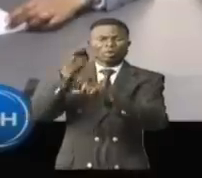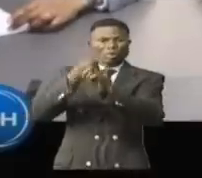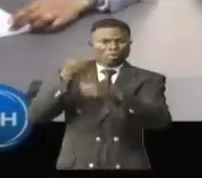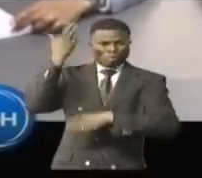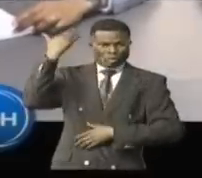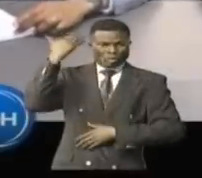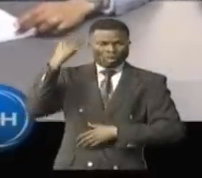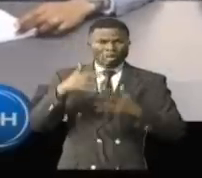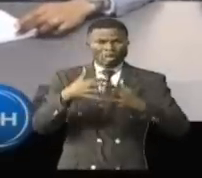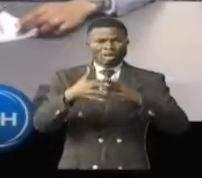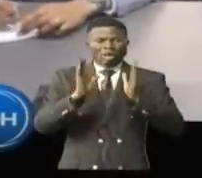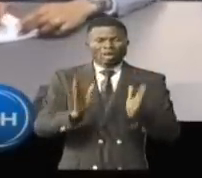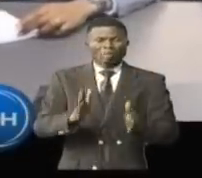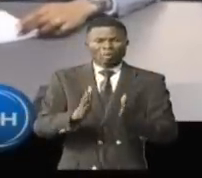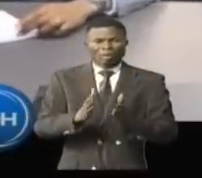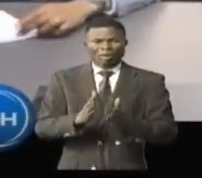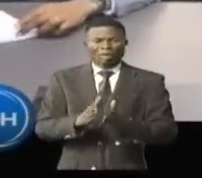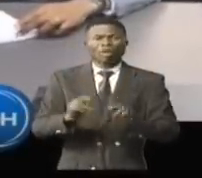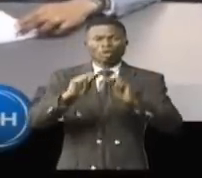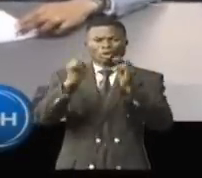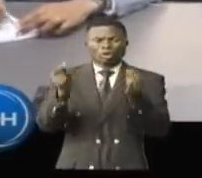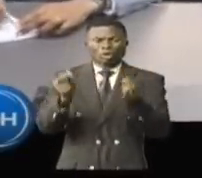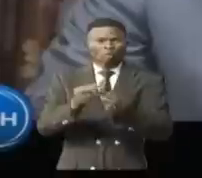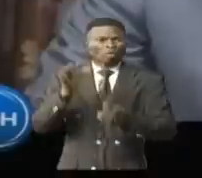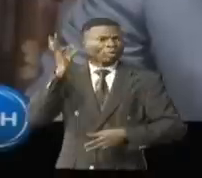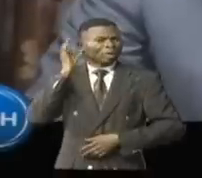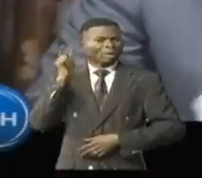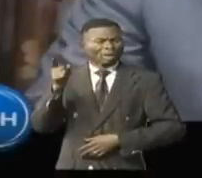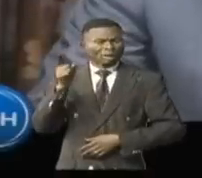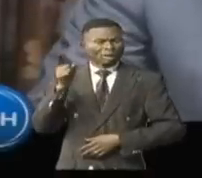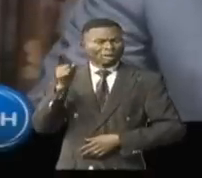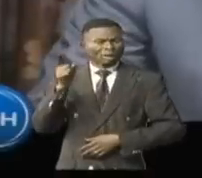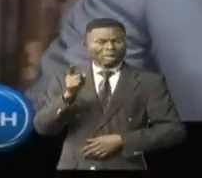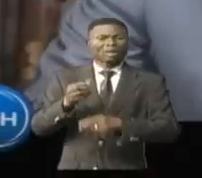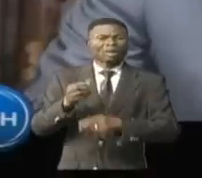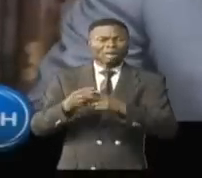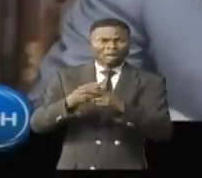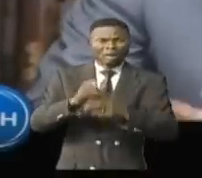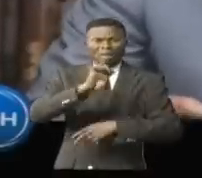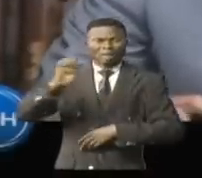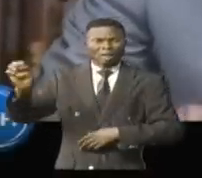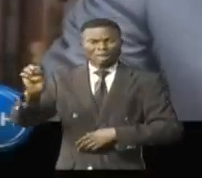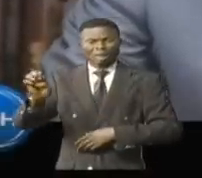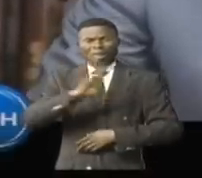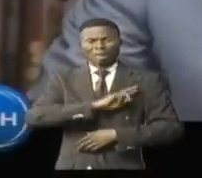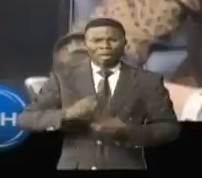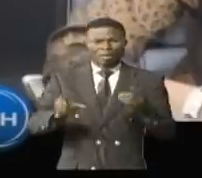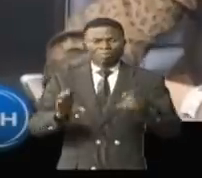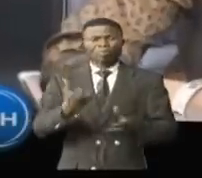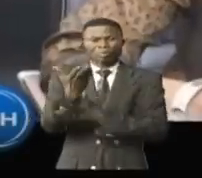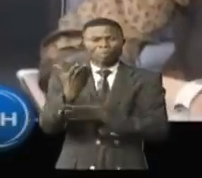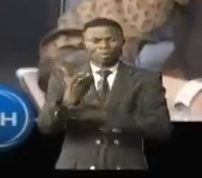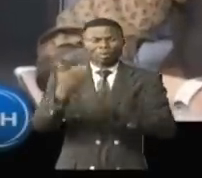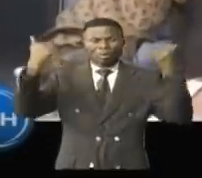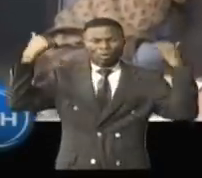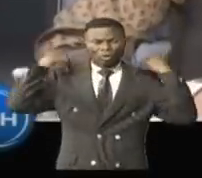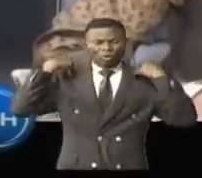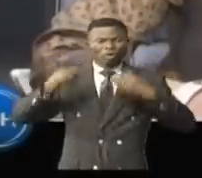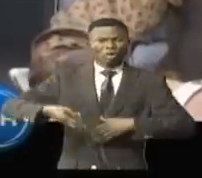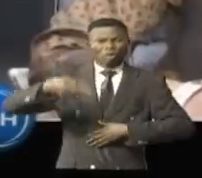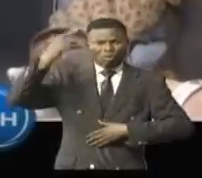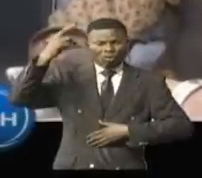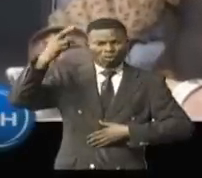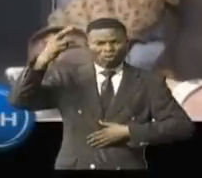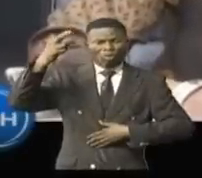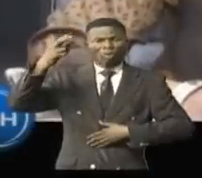avec les partenaires privilégiés de l'accord cadre d'Addis Abeba. Situation sécuritaire à l'est de la RDC oblige les hauts représentants du chef de l'État au mécanisme